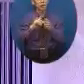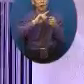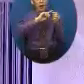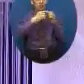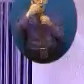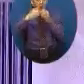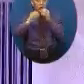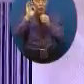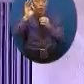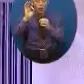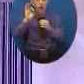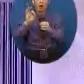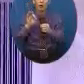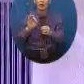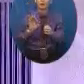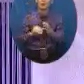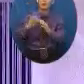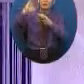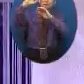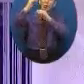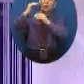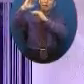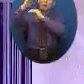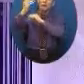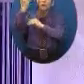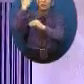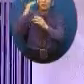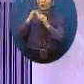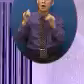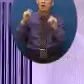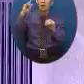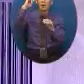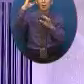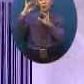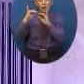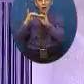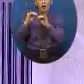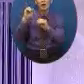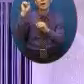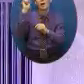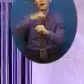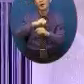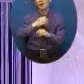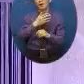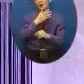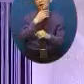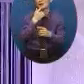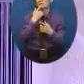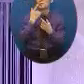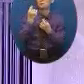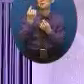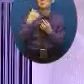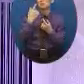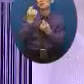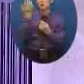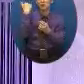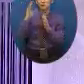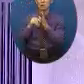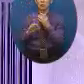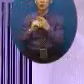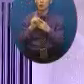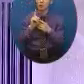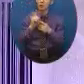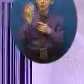가사가 주는 그러한 내용들이 당시 사람들의 공감을 얻을 수 있었고요. 그렇기 때문에 당시